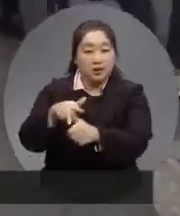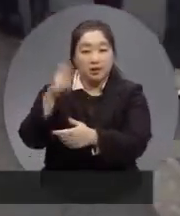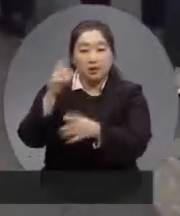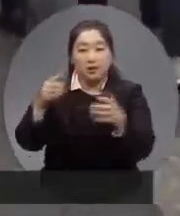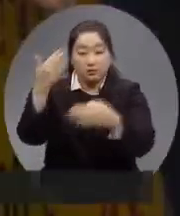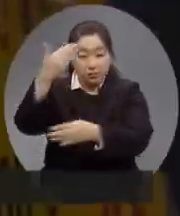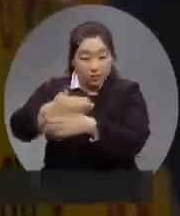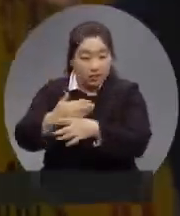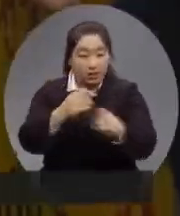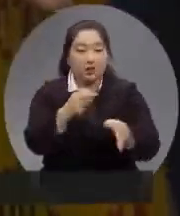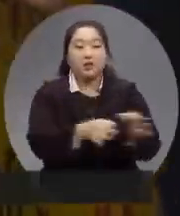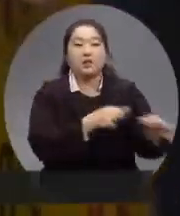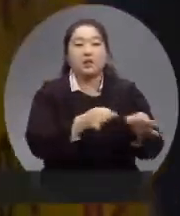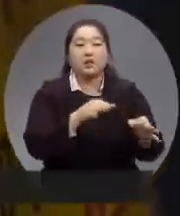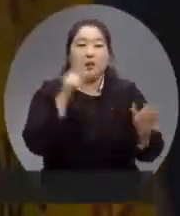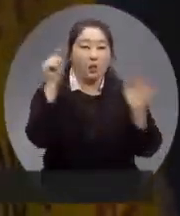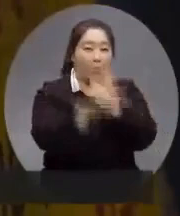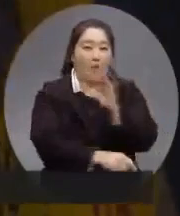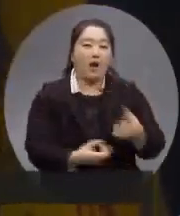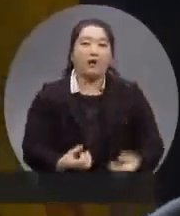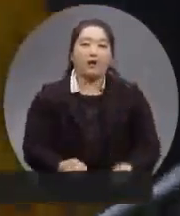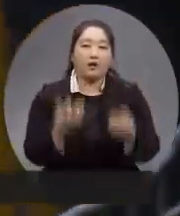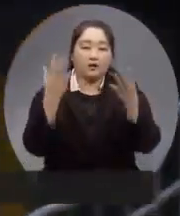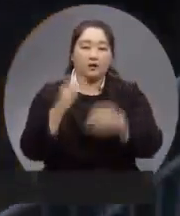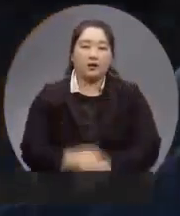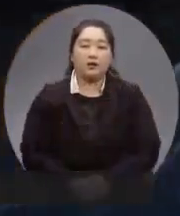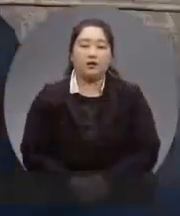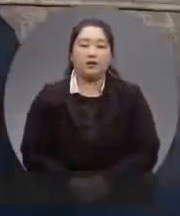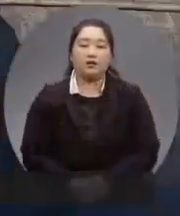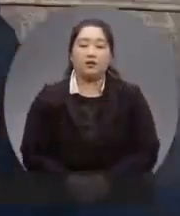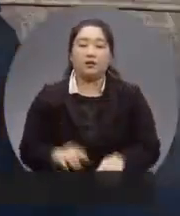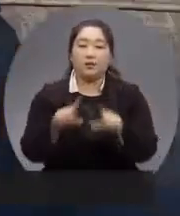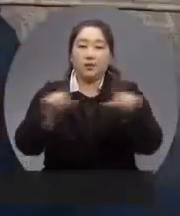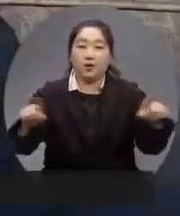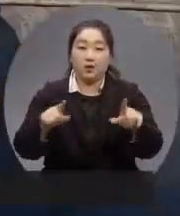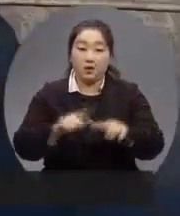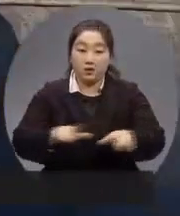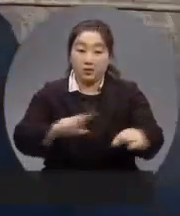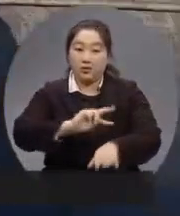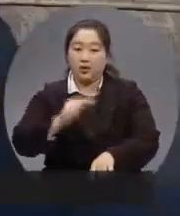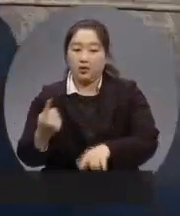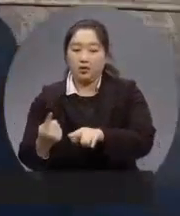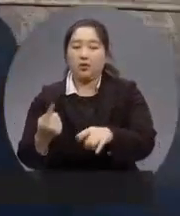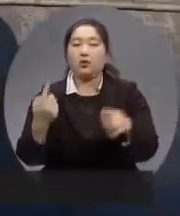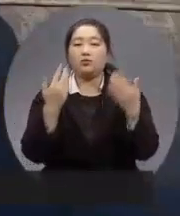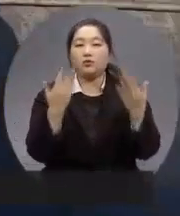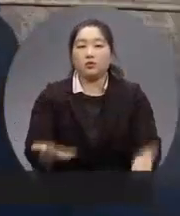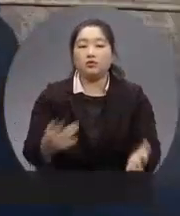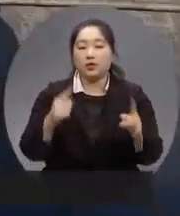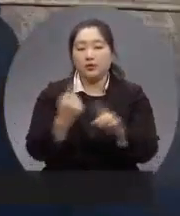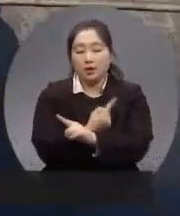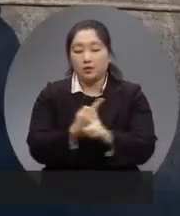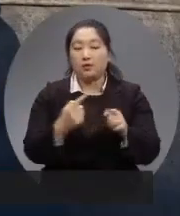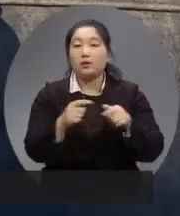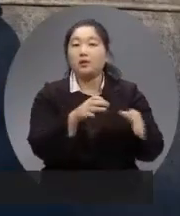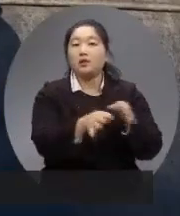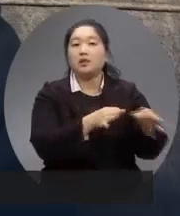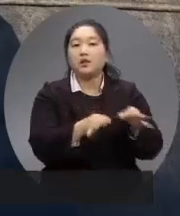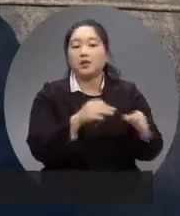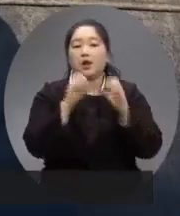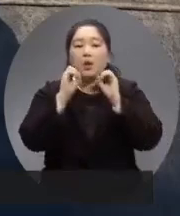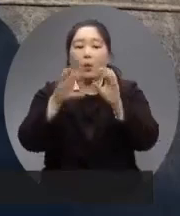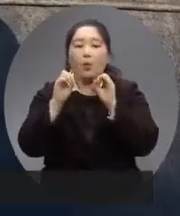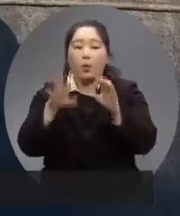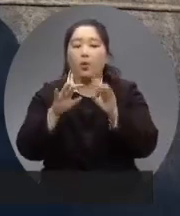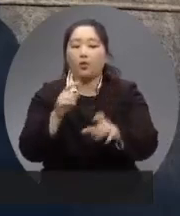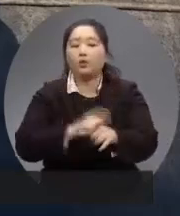상생 캠페인을 하자고 제안했습니다. 평일로 전환을 해주고 또 그 휴무제가 변환된 날은 전통시장을 홍보를 더